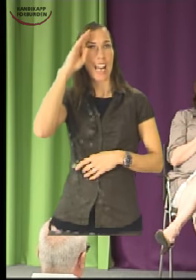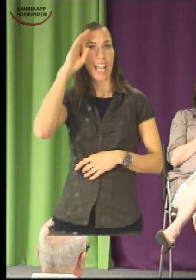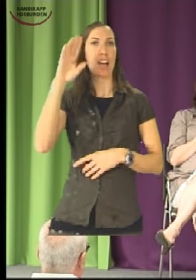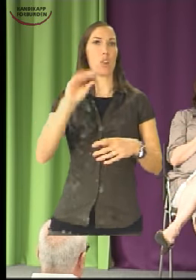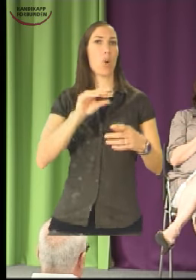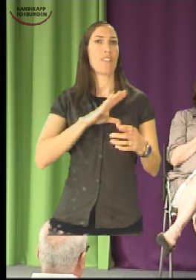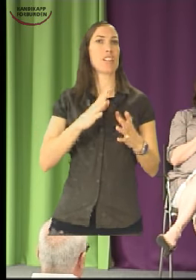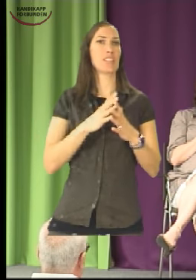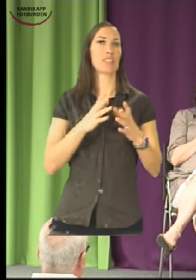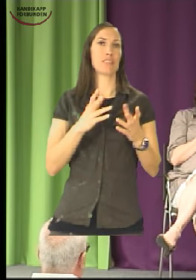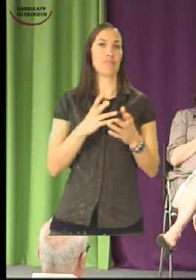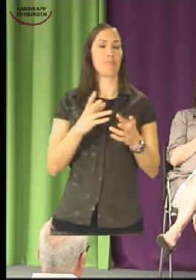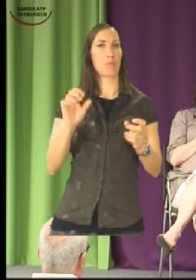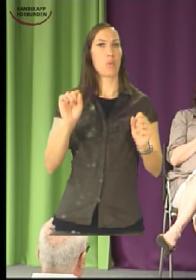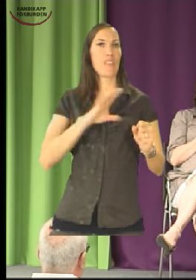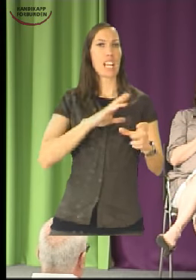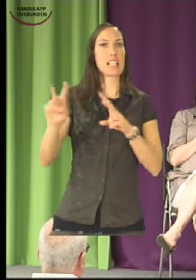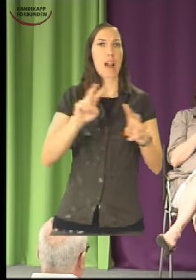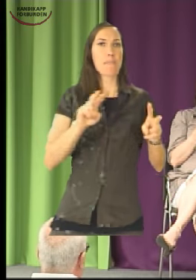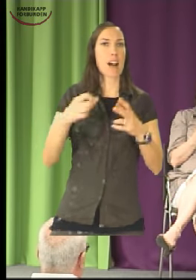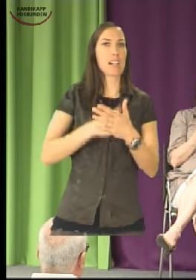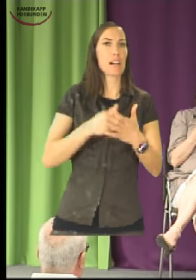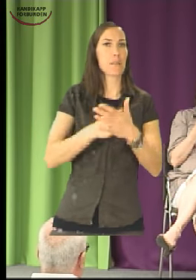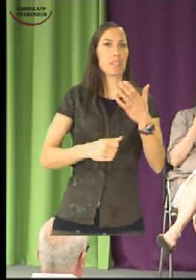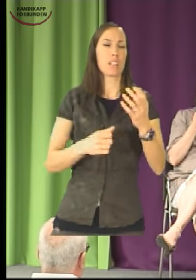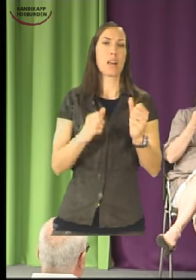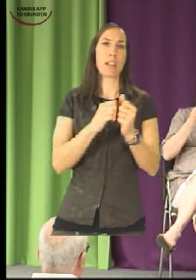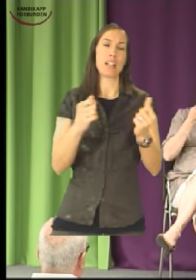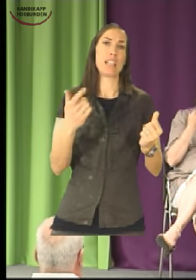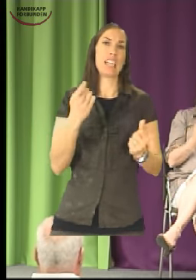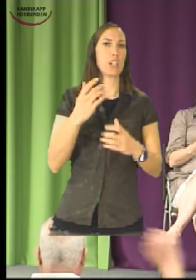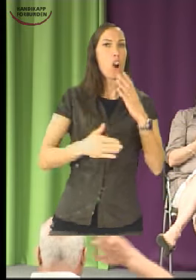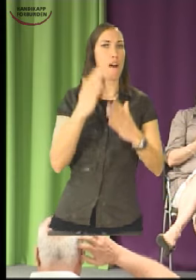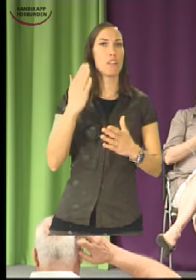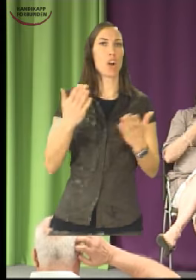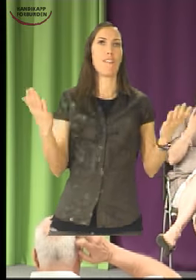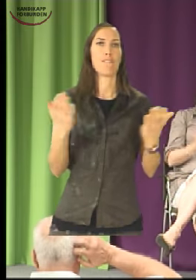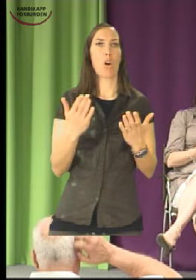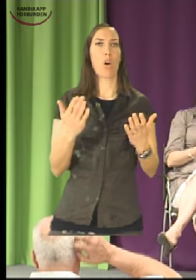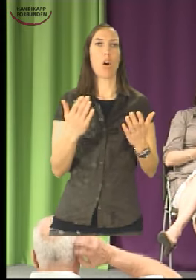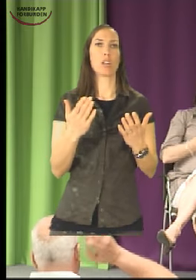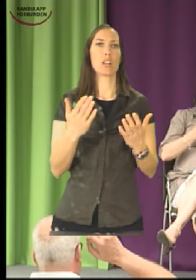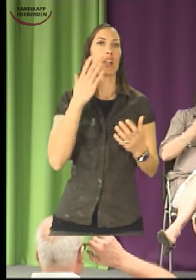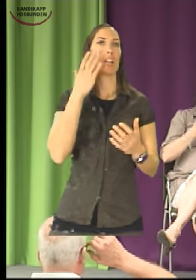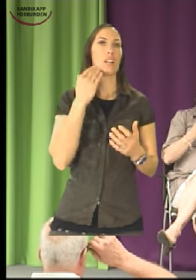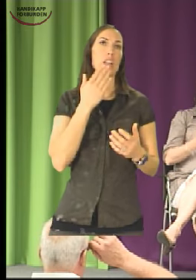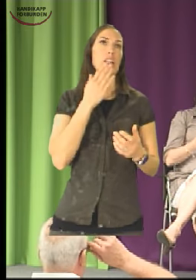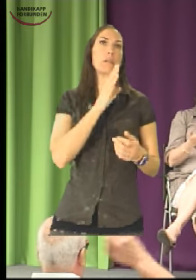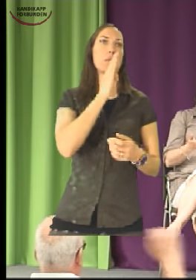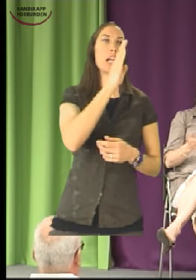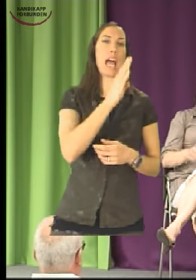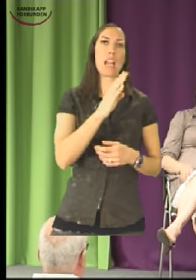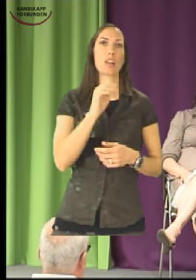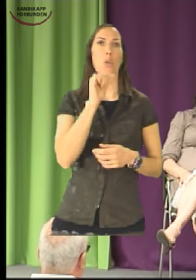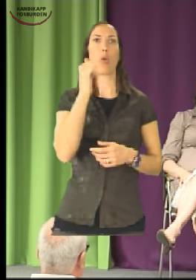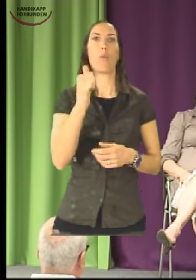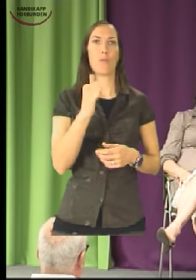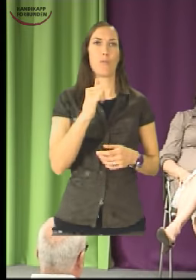Så ja, det är ju lite grann med vad som är liksom sallbart och gångbart och vad som är häftigt att ha,